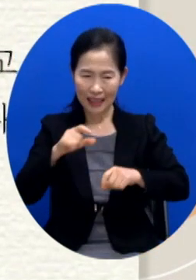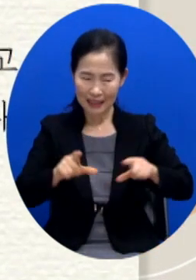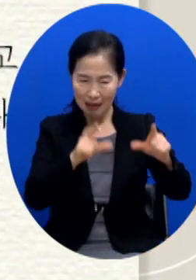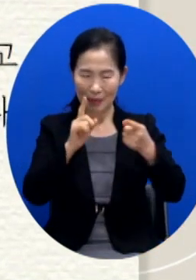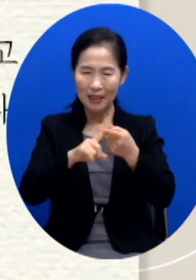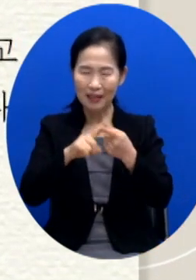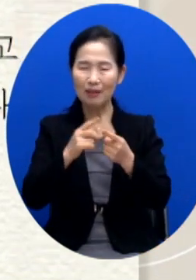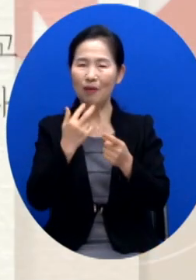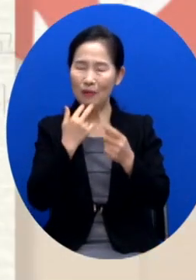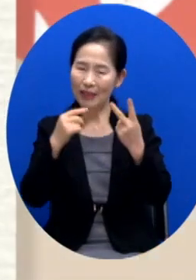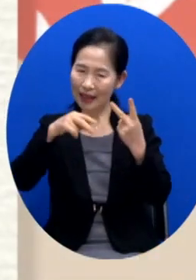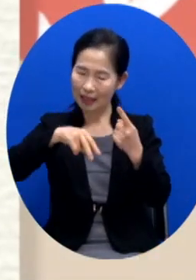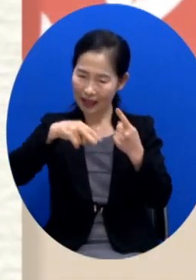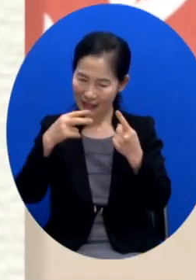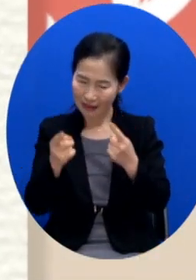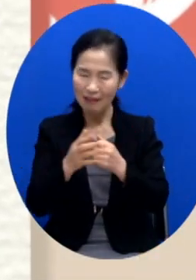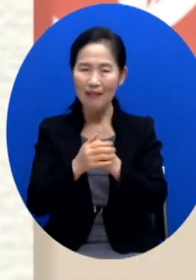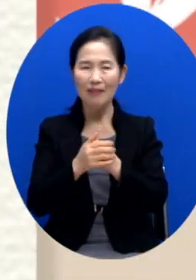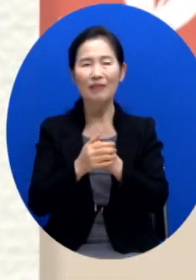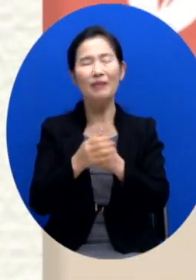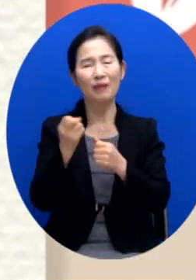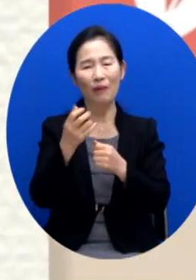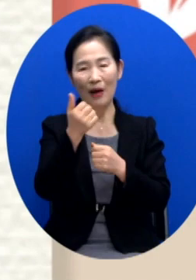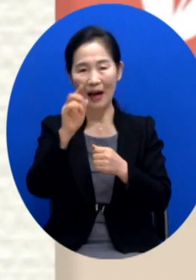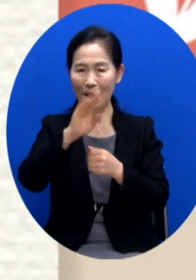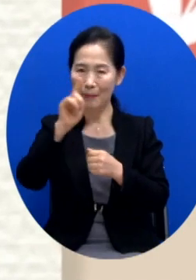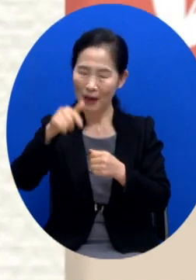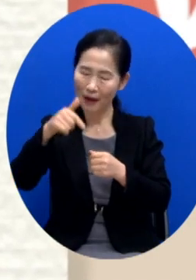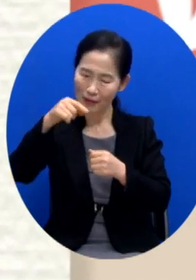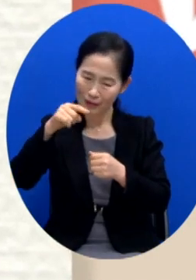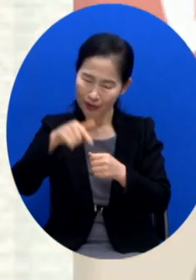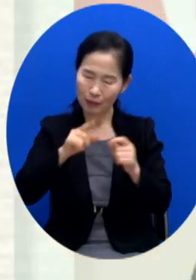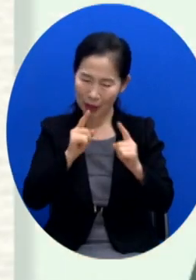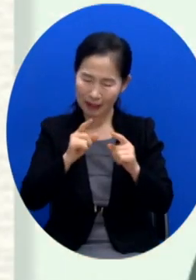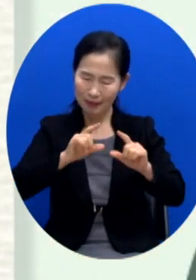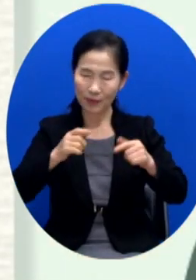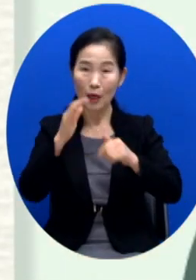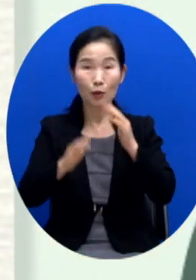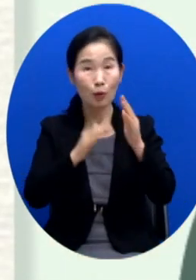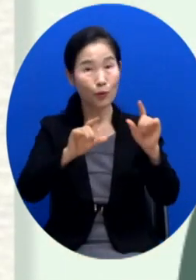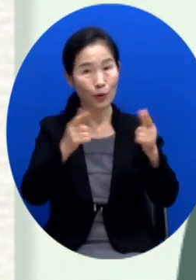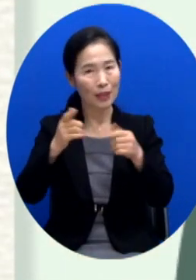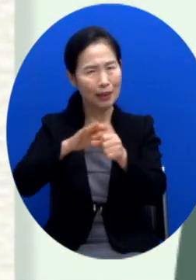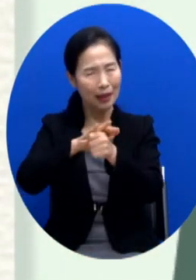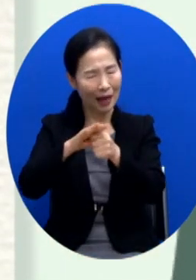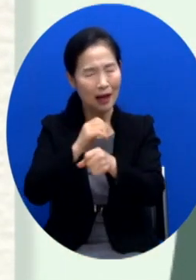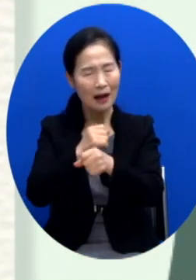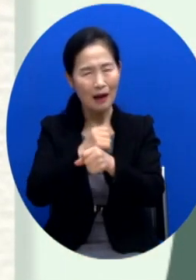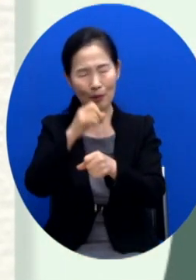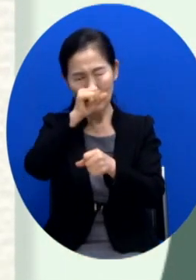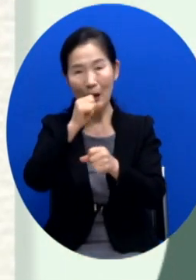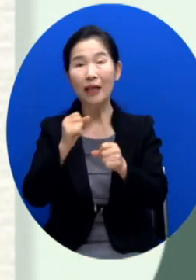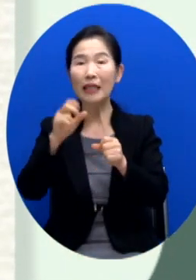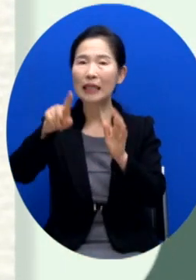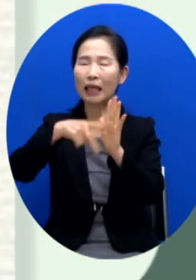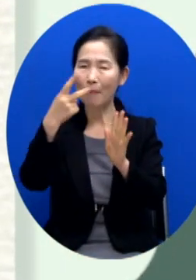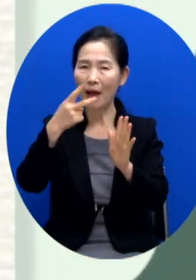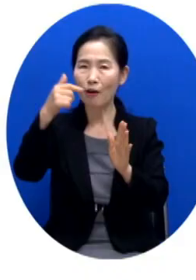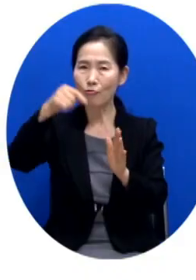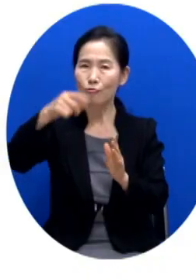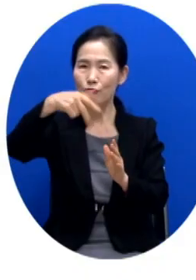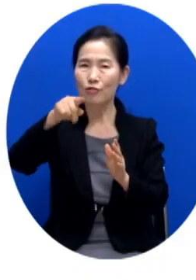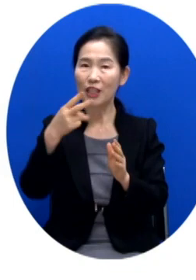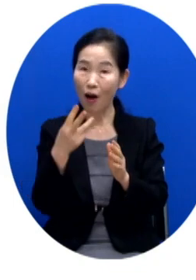사무의 4까지 성도들에게 가장 필요하고 또 성도들에게 사랑받는 200개의 구전 구성했습니다